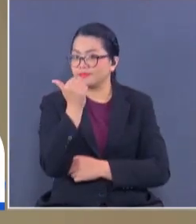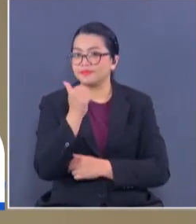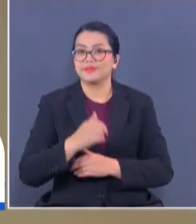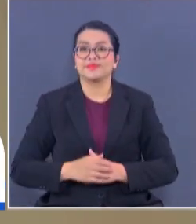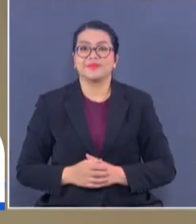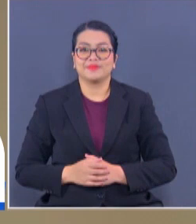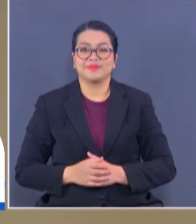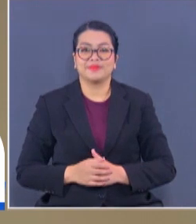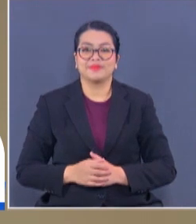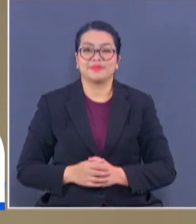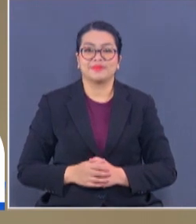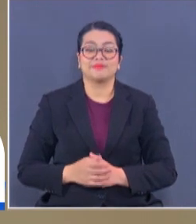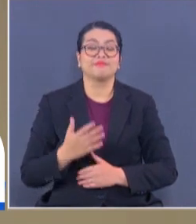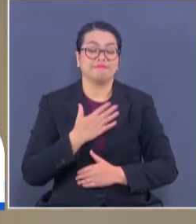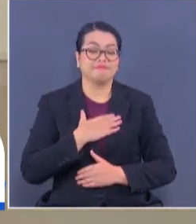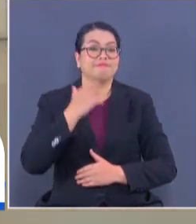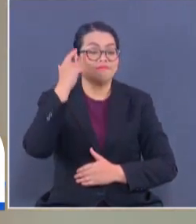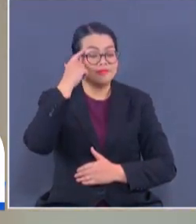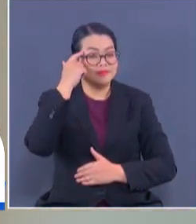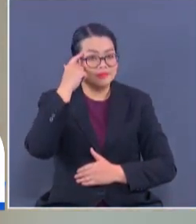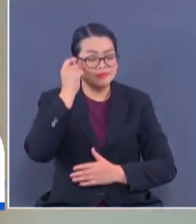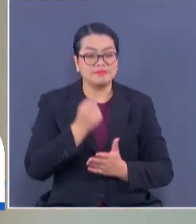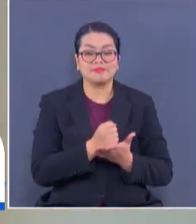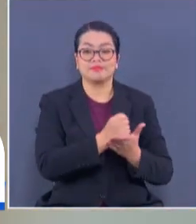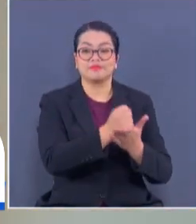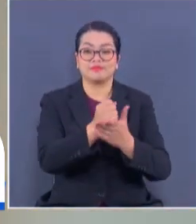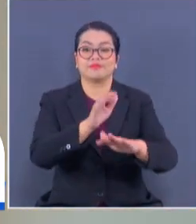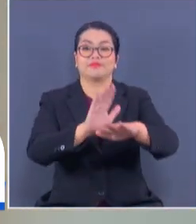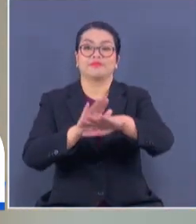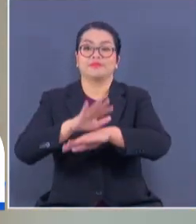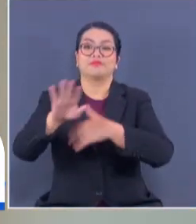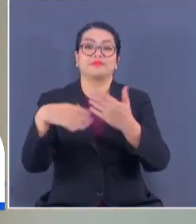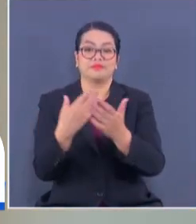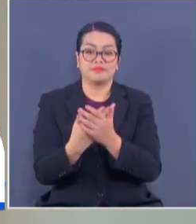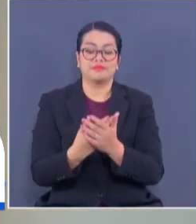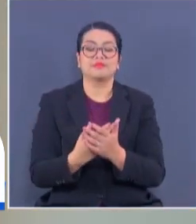น่ใจก่อนนะคะพิมพ์หวังว่าจะเป็นกระบอกเสียงหนึ่งที่เตือนให้ทุกคนในสัง